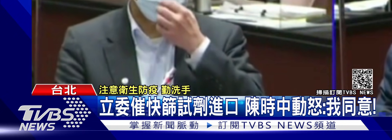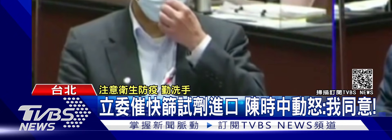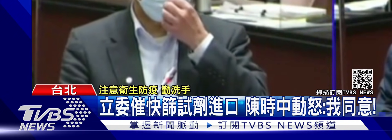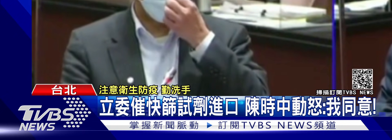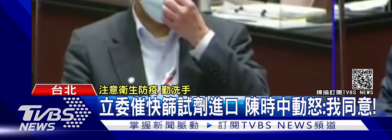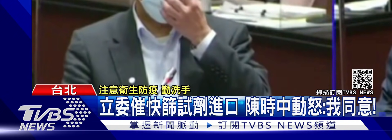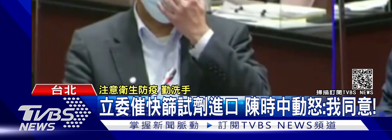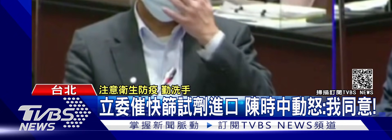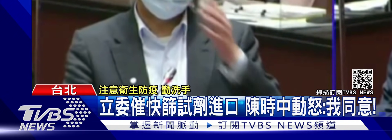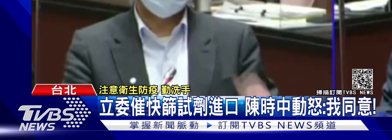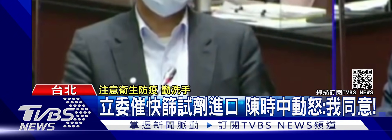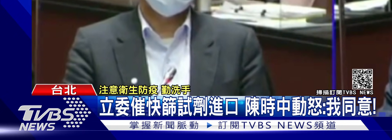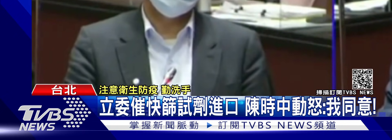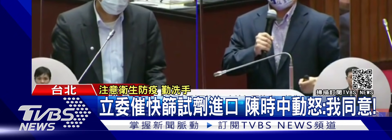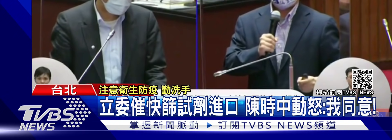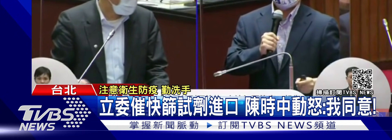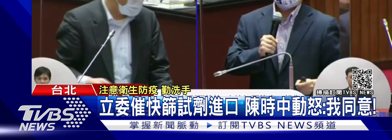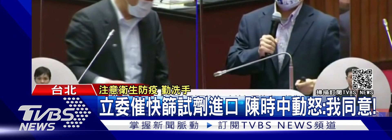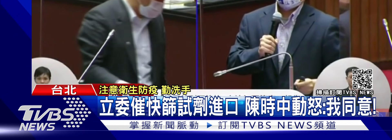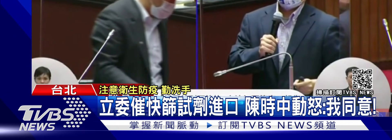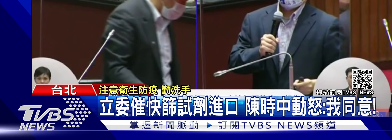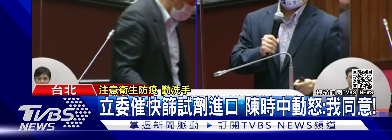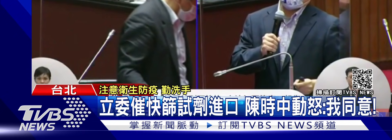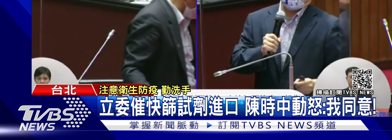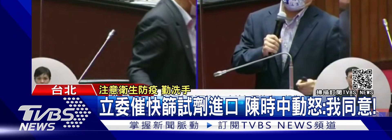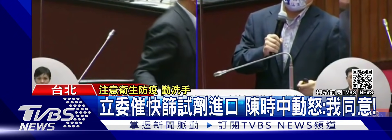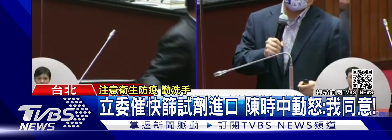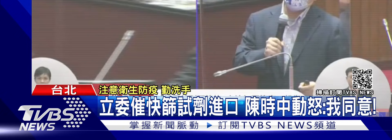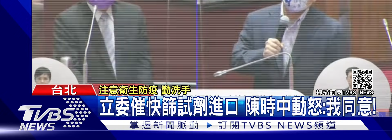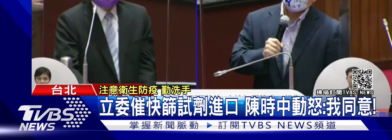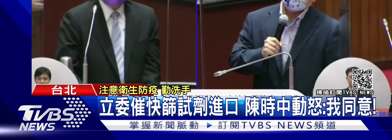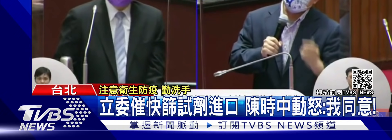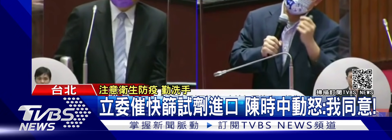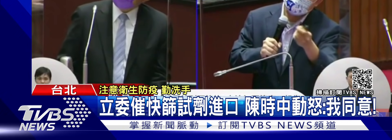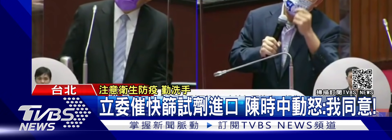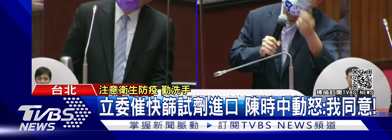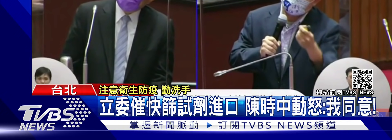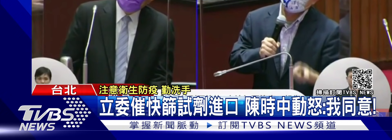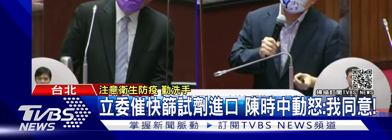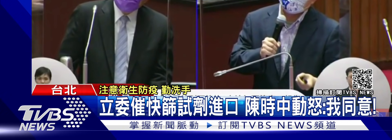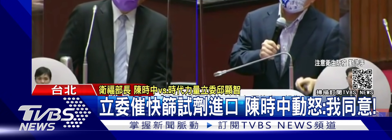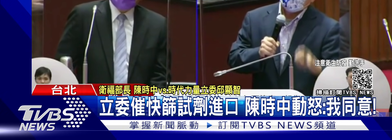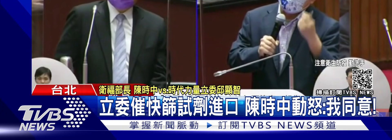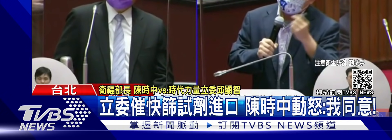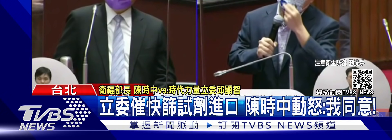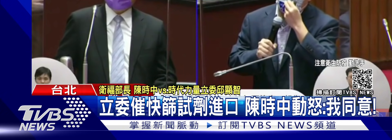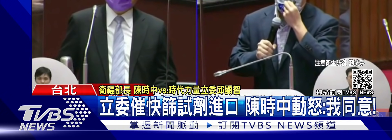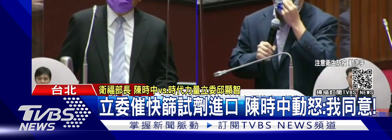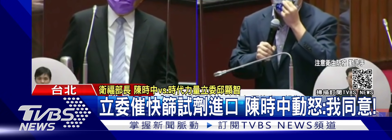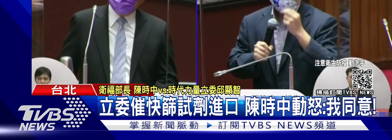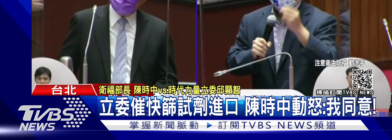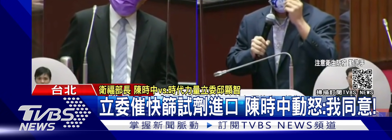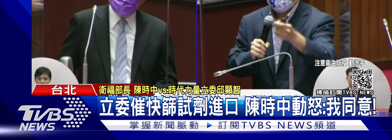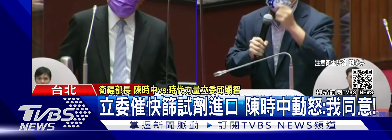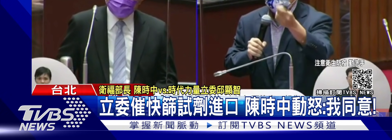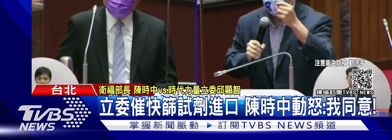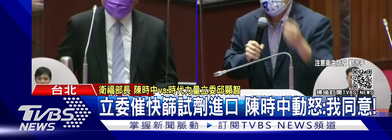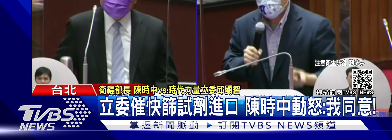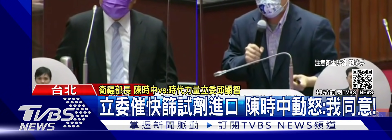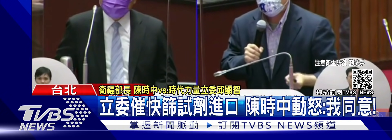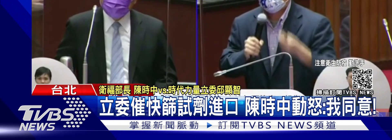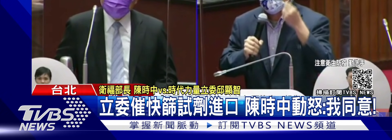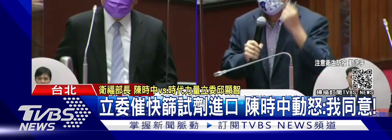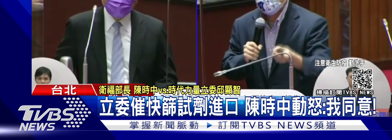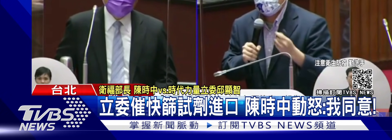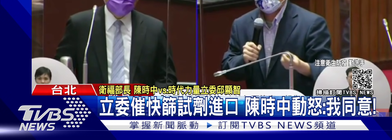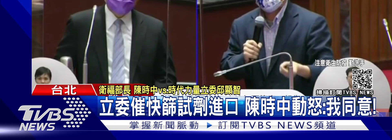十足。陈时中还一度气到口罩歪掉，还提前份额回座。 已经赋予大家权利的时候，为什么不去行使这